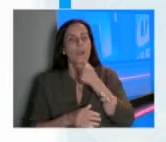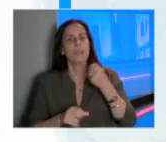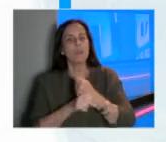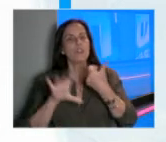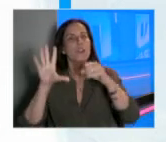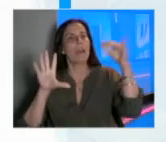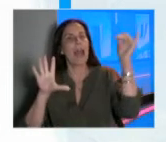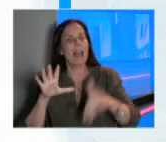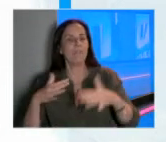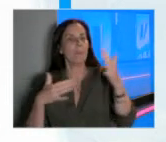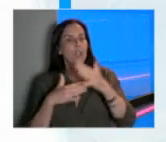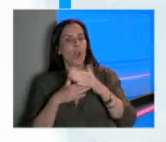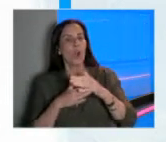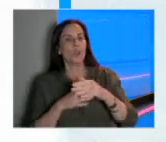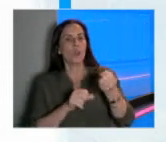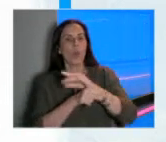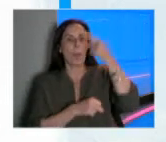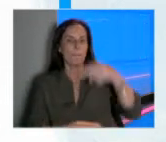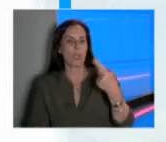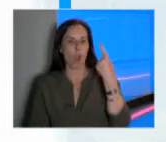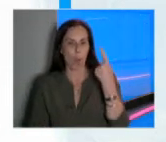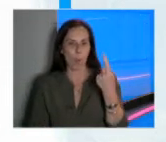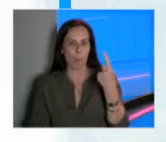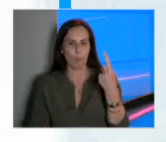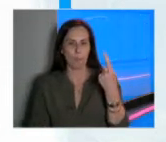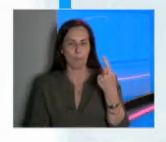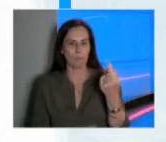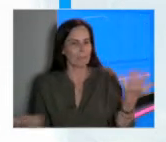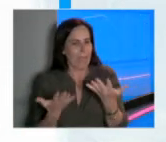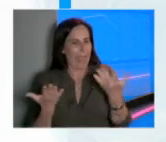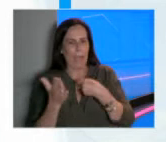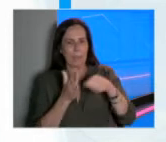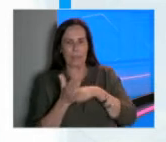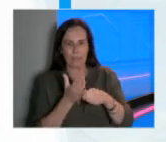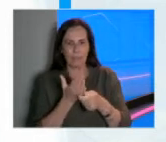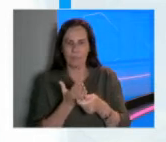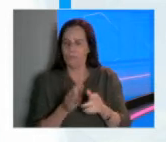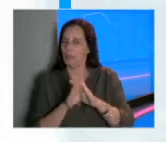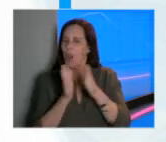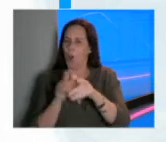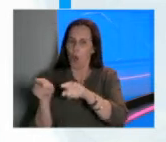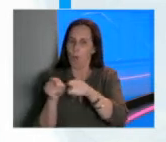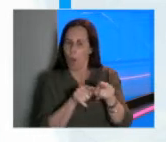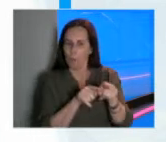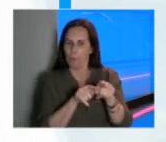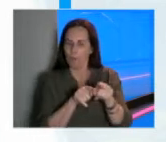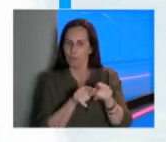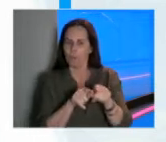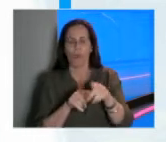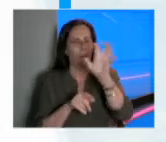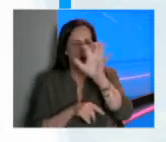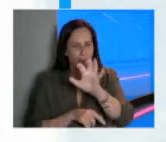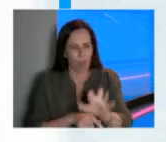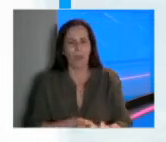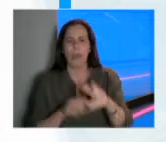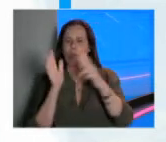לביצוע 60,000 בדיקות קורונה ביום? איך מתקנים? הכל כאן, והוא מוסיף שרשור ארוך,